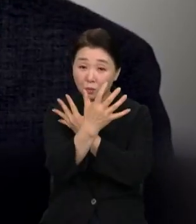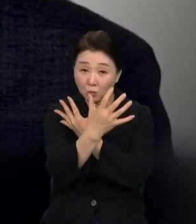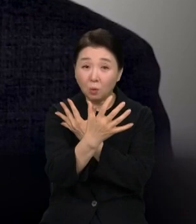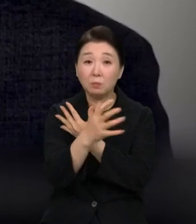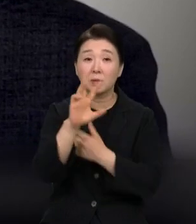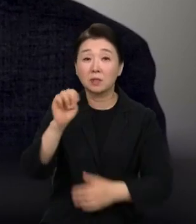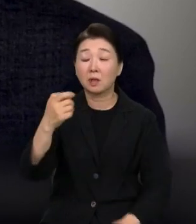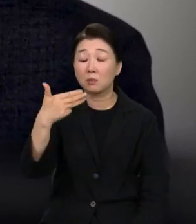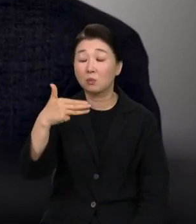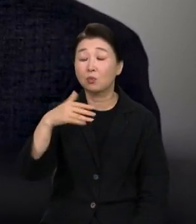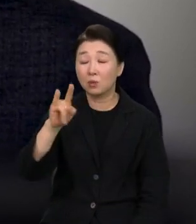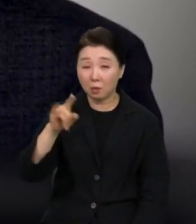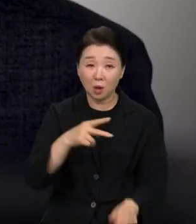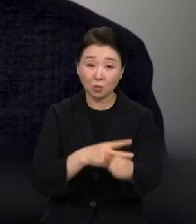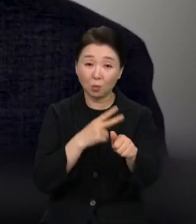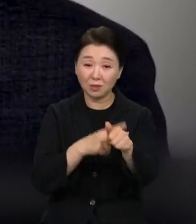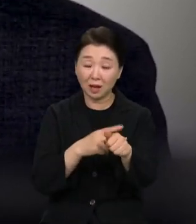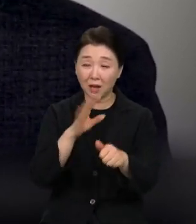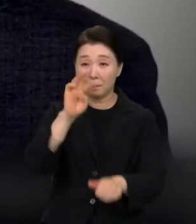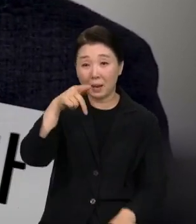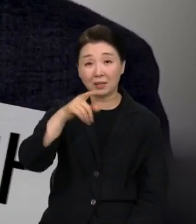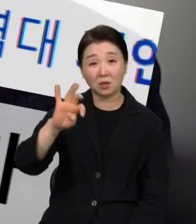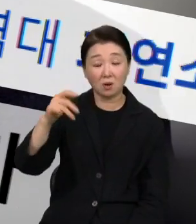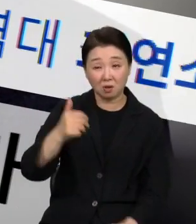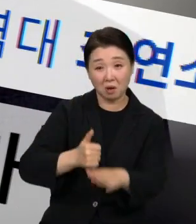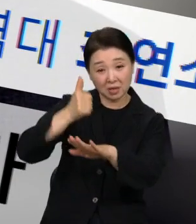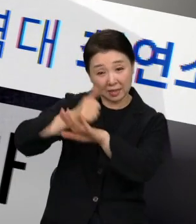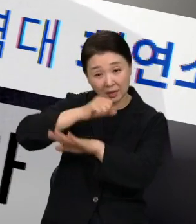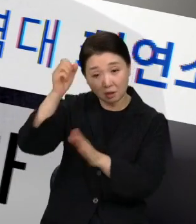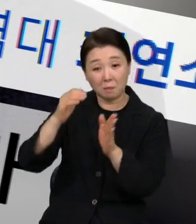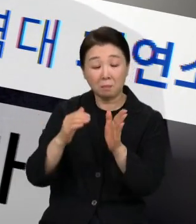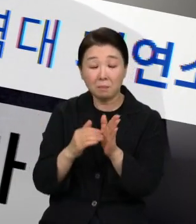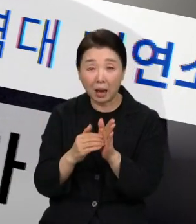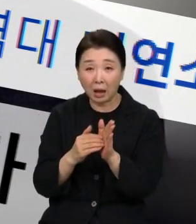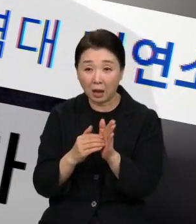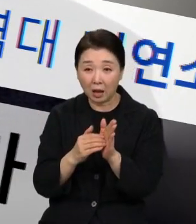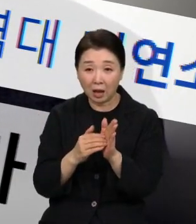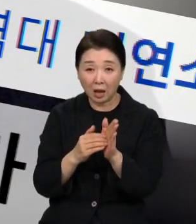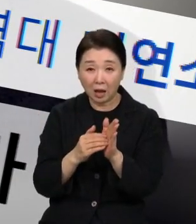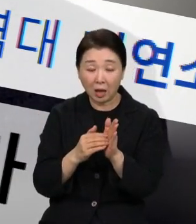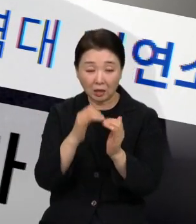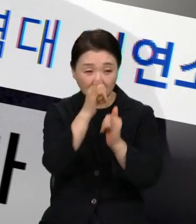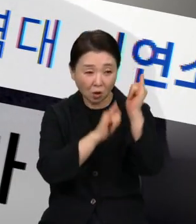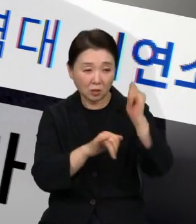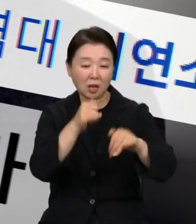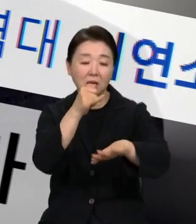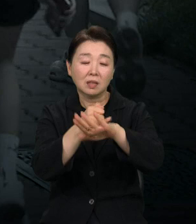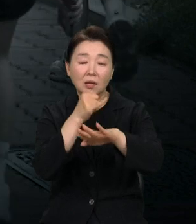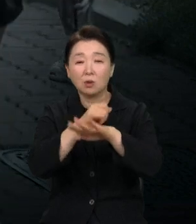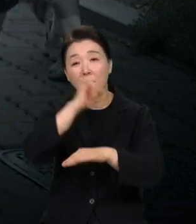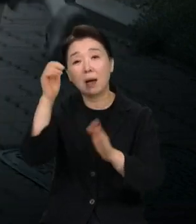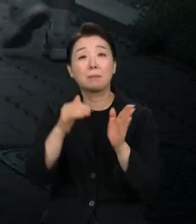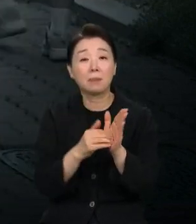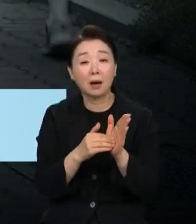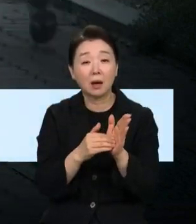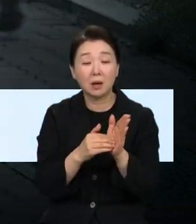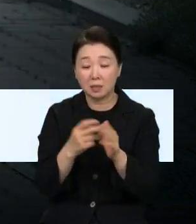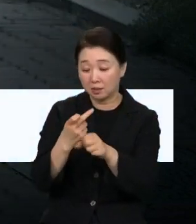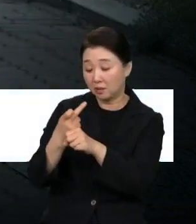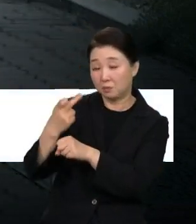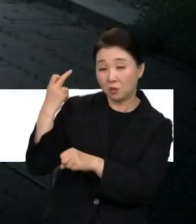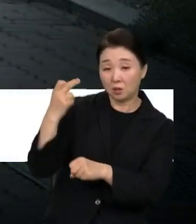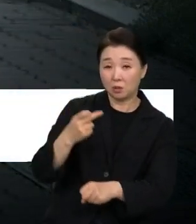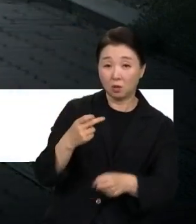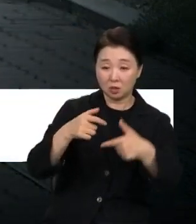교사 박정현 씨가 당선됐습니다 교총 역사상 최연소라는 수식어도 얻었습니다 그런데 박회장이 10여년 전